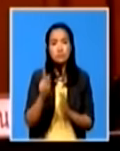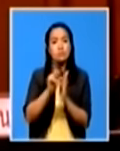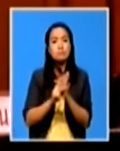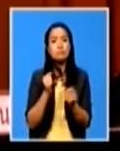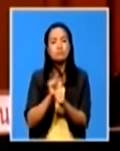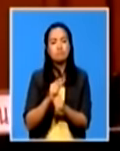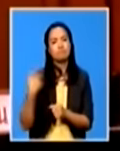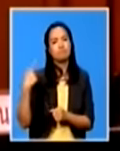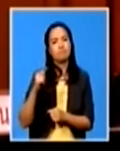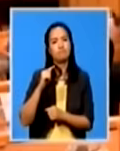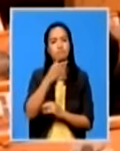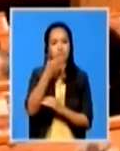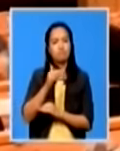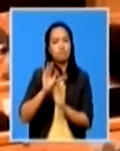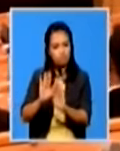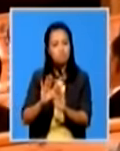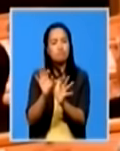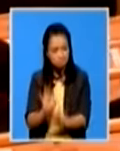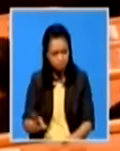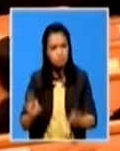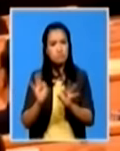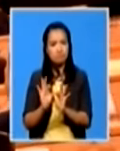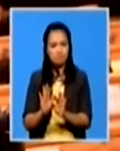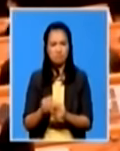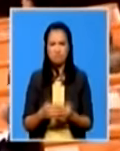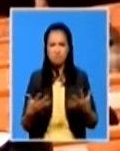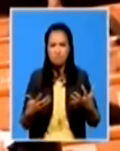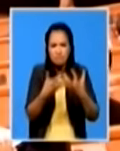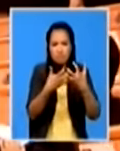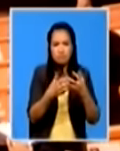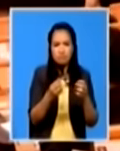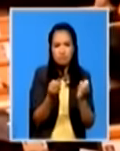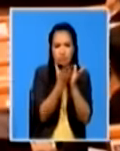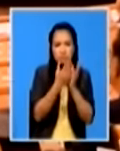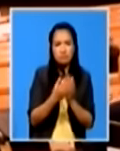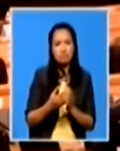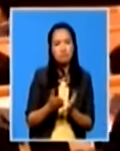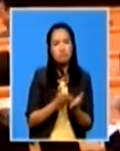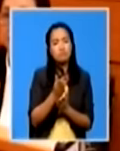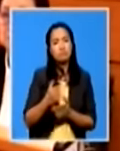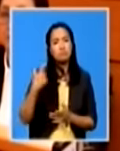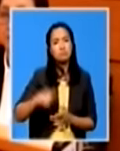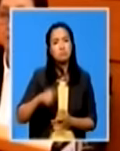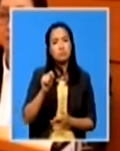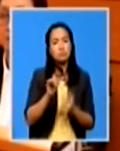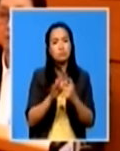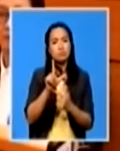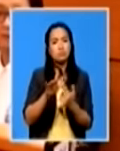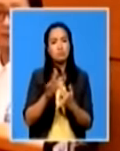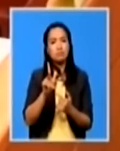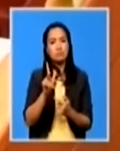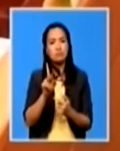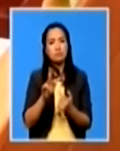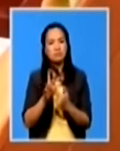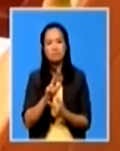ชน์ของชาติของส่วนรวมเป็นสำคัญแล้วก็ไม่แทรกแซงฝ่ายตุลาการนะครับเหมือนในอดีตที่ผ่านมากฎหมาย